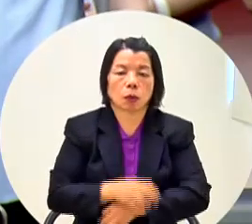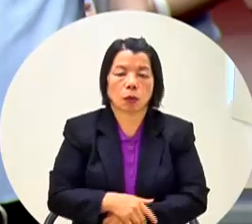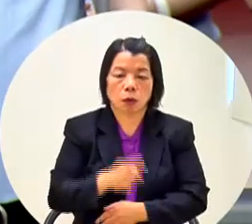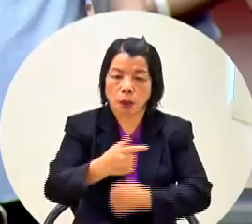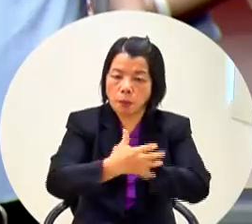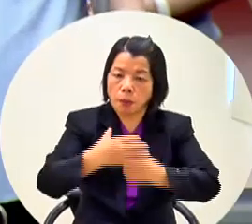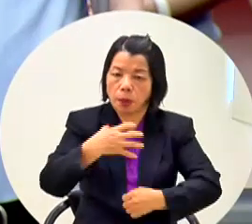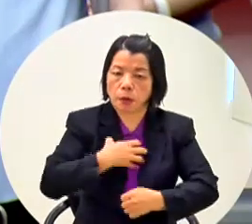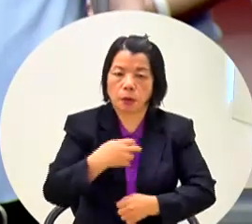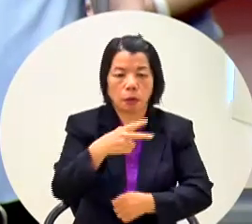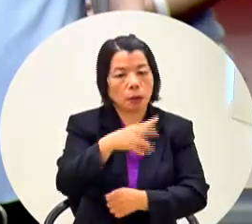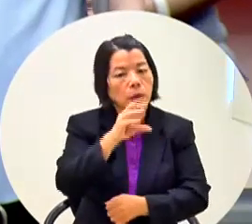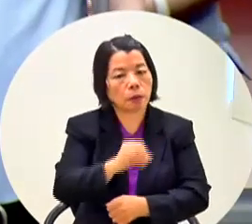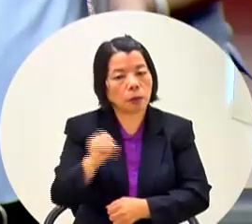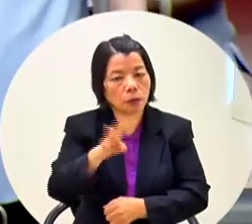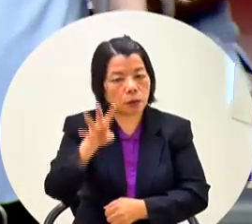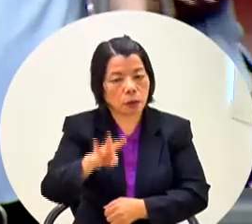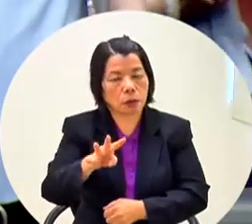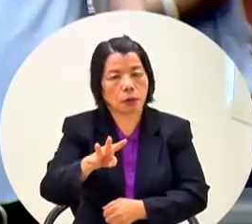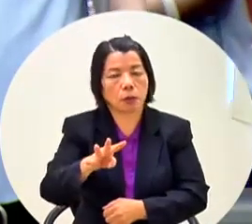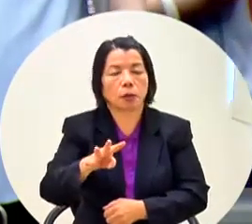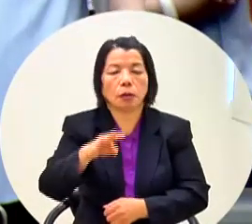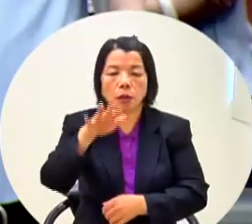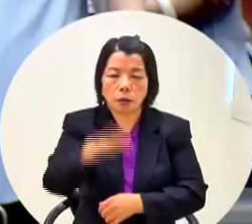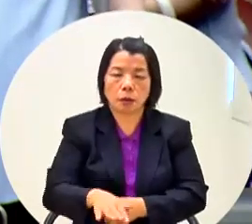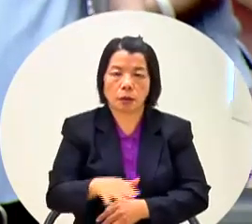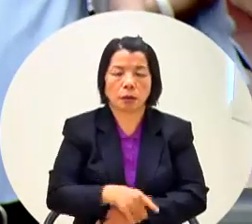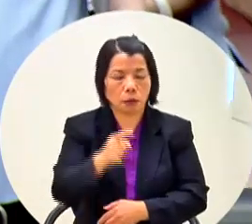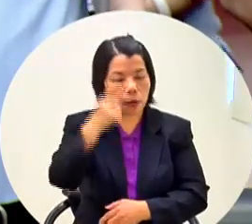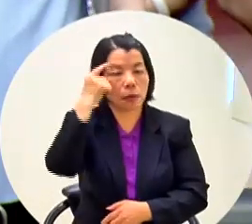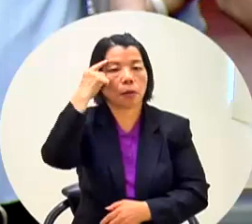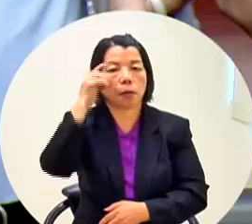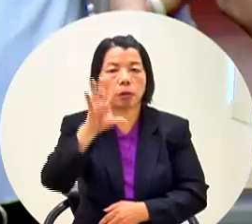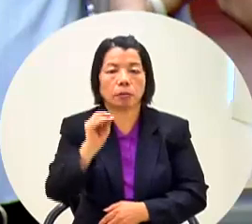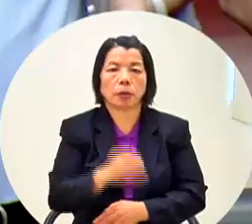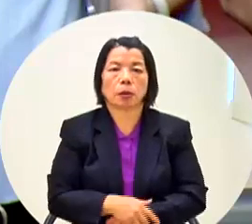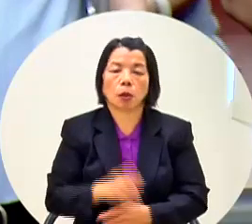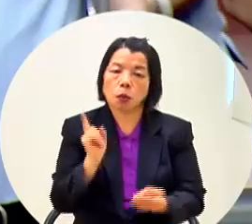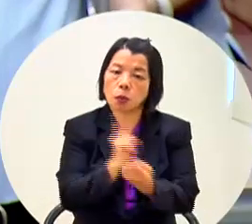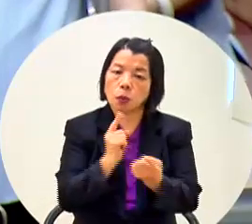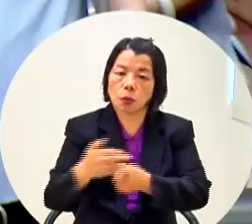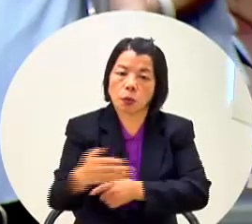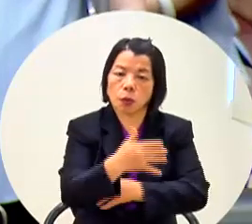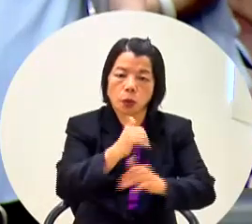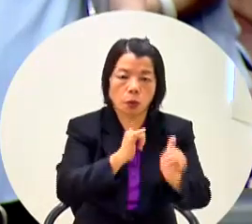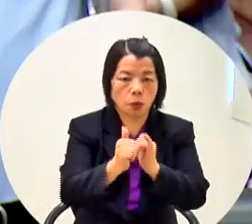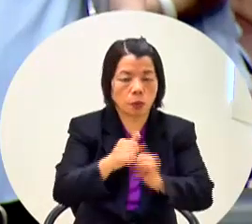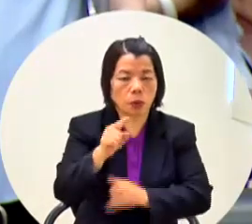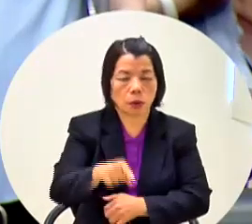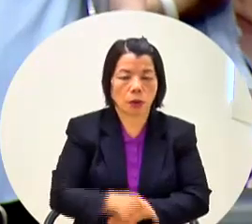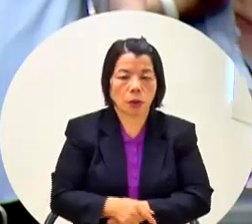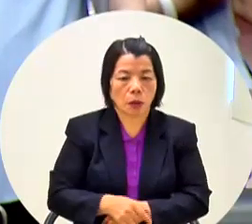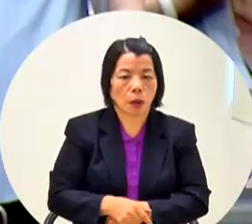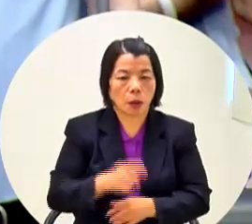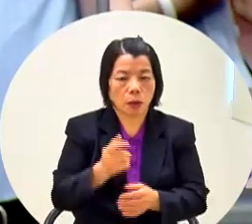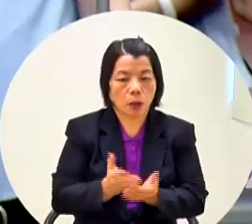险24000元以下。那大家有没有想到，我们的渔民长期在海上作